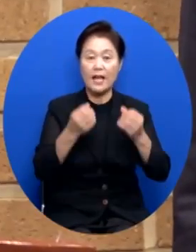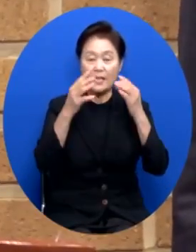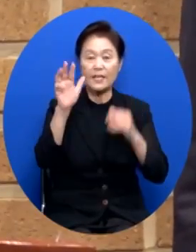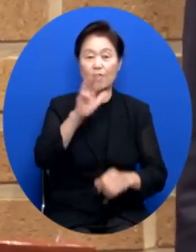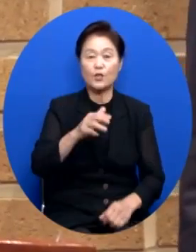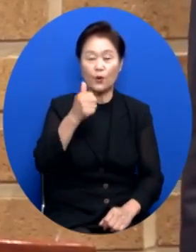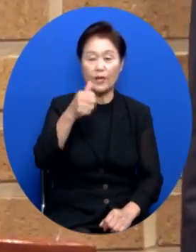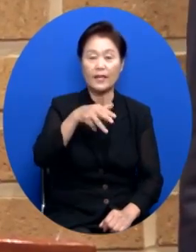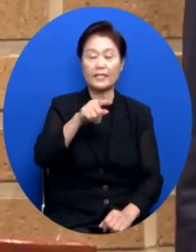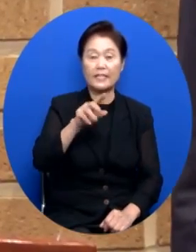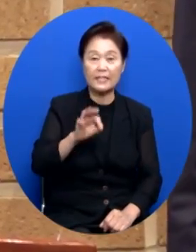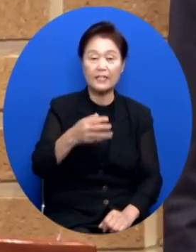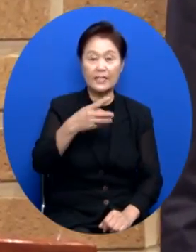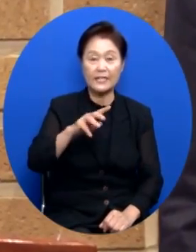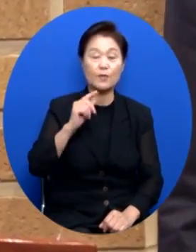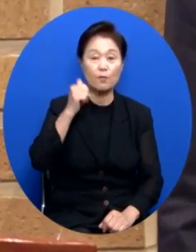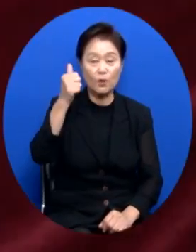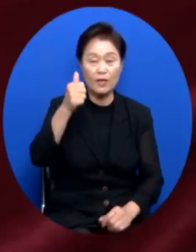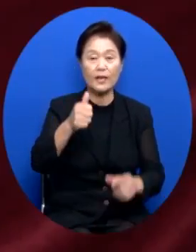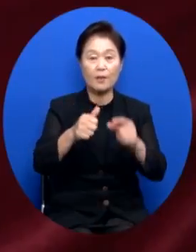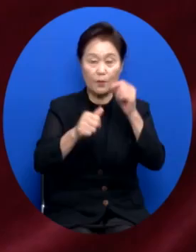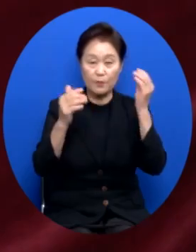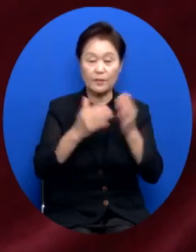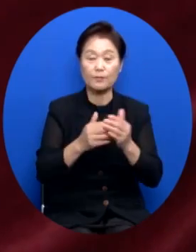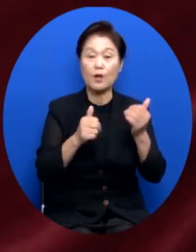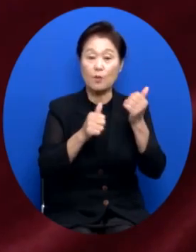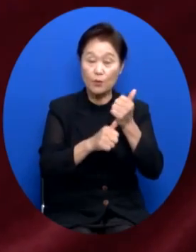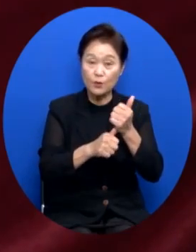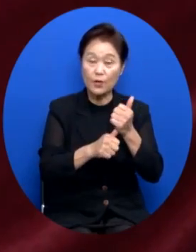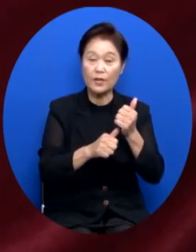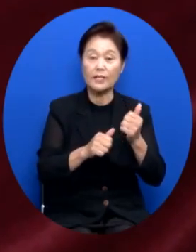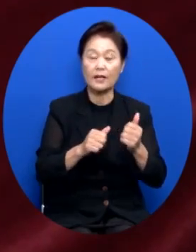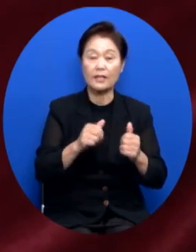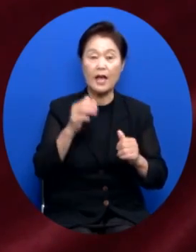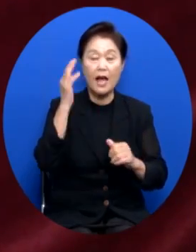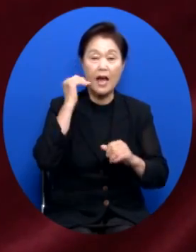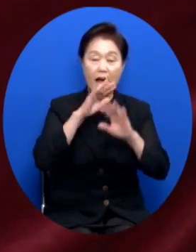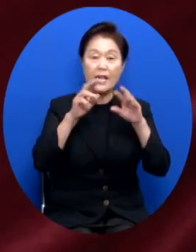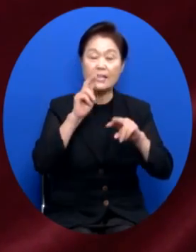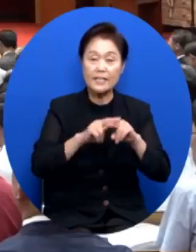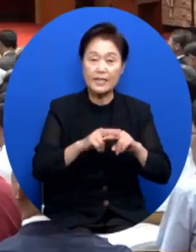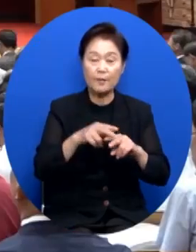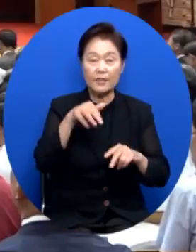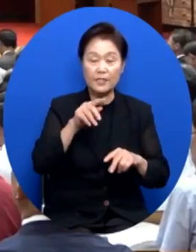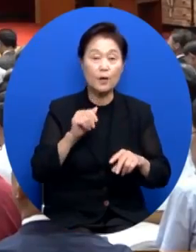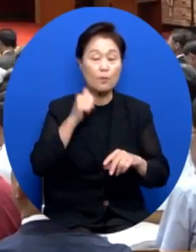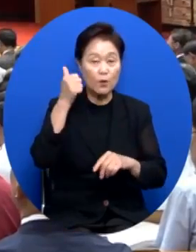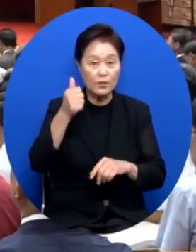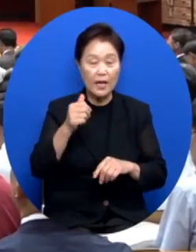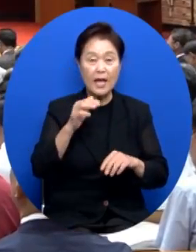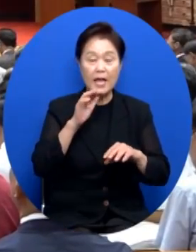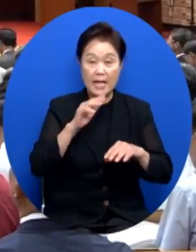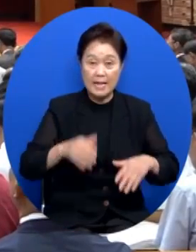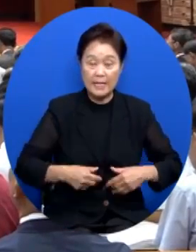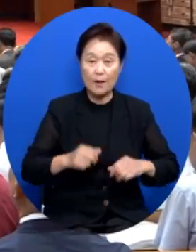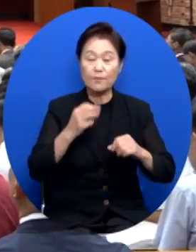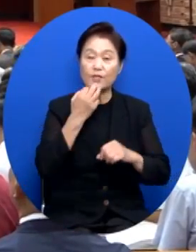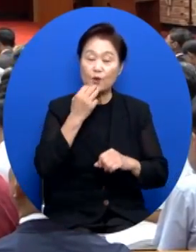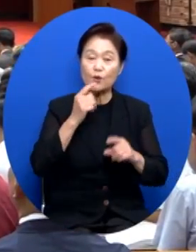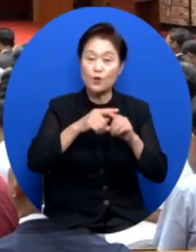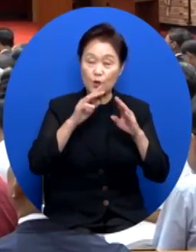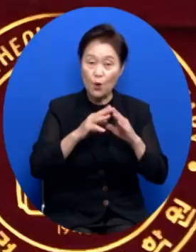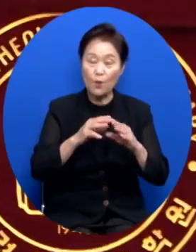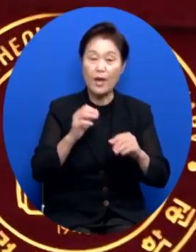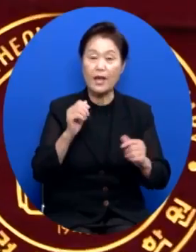목사가 선출됐습니다. 목사 부총회장 후보로는 하늘샘교회 정은성 목사와 남서울교회 최성은 목사가